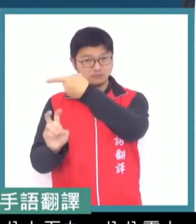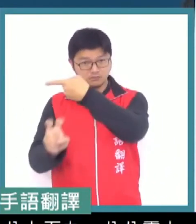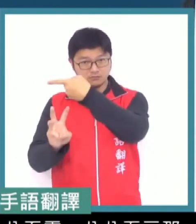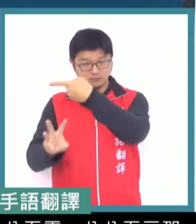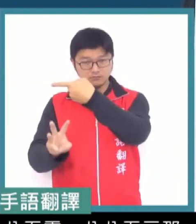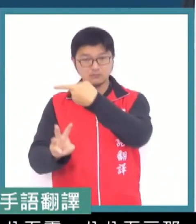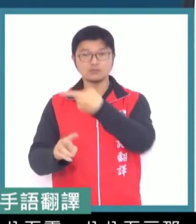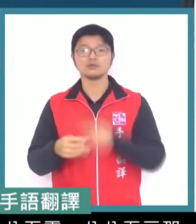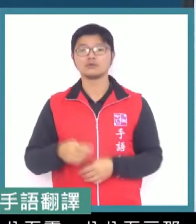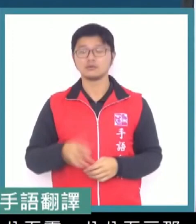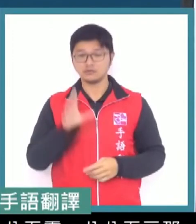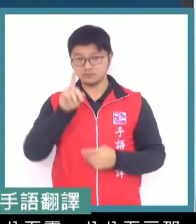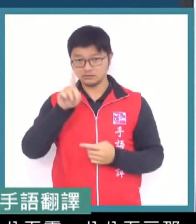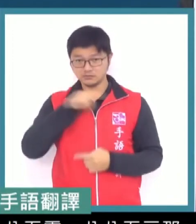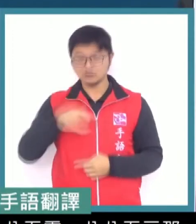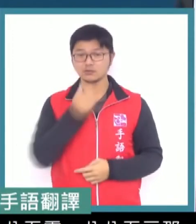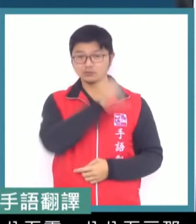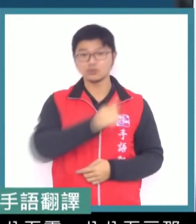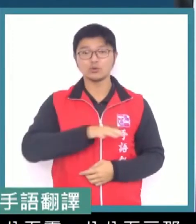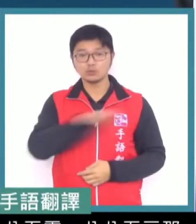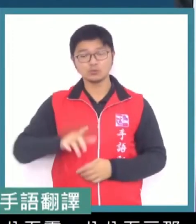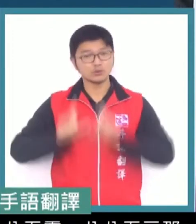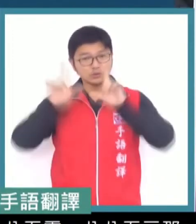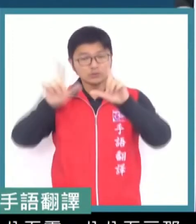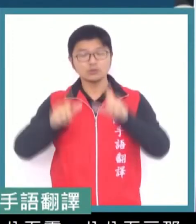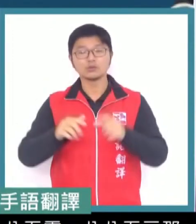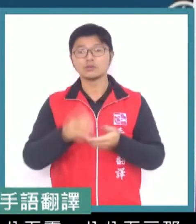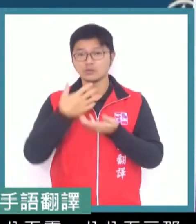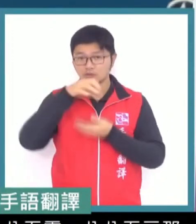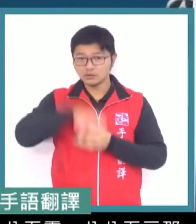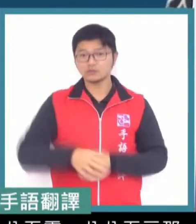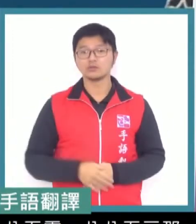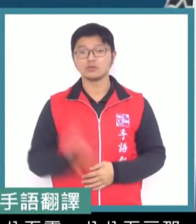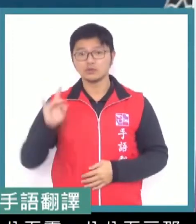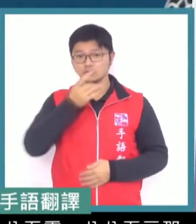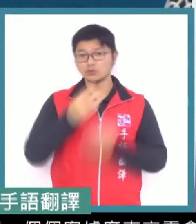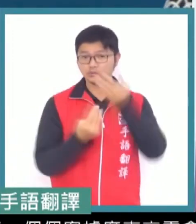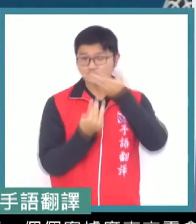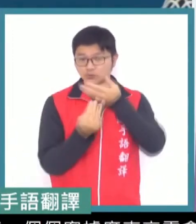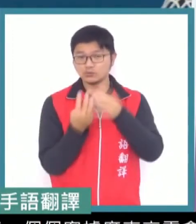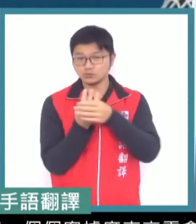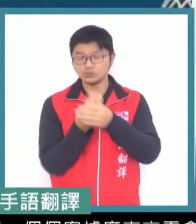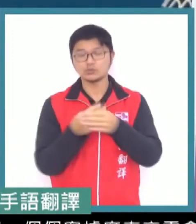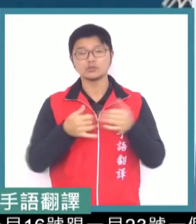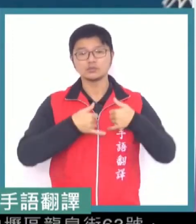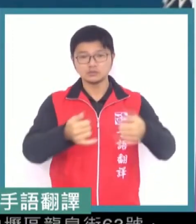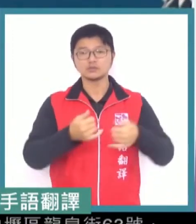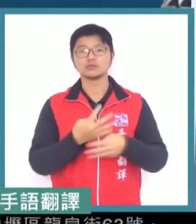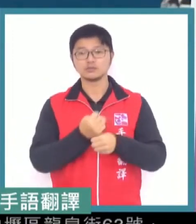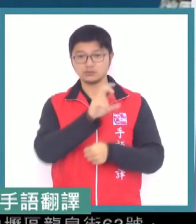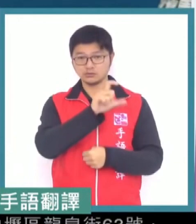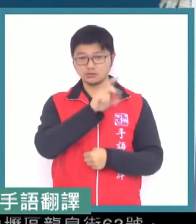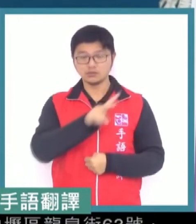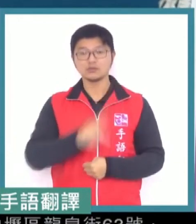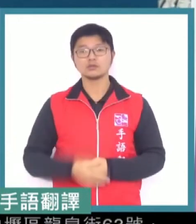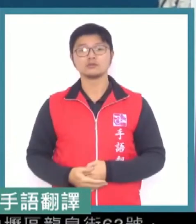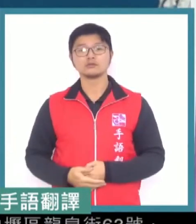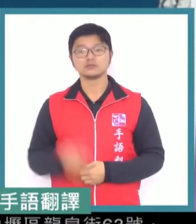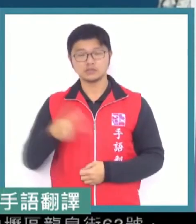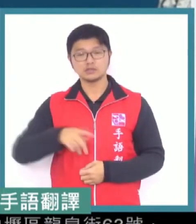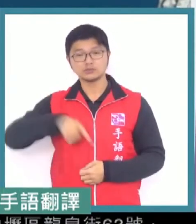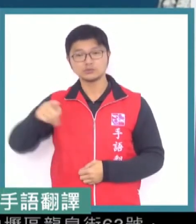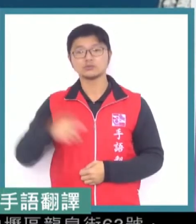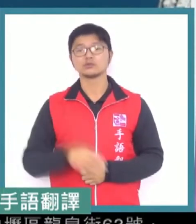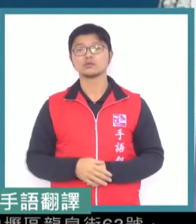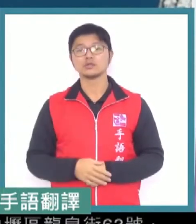1月23号有个个案去广东高雷会馆中立区龙泉街63号，1月20号家乐福八德店时